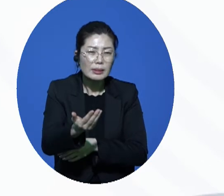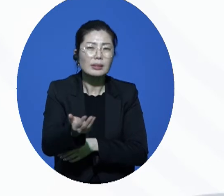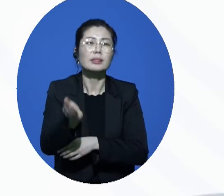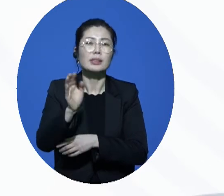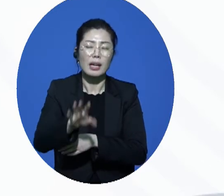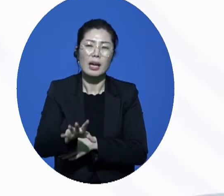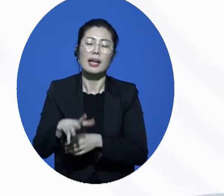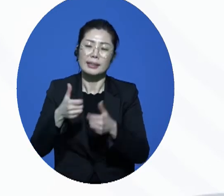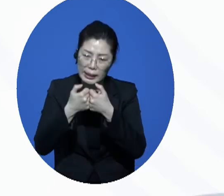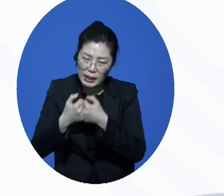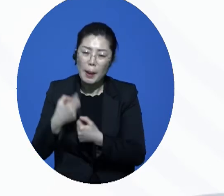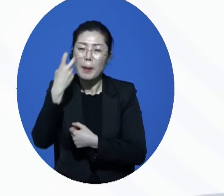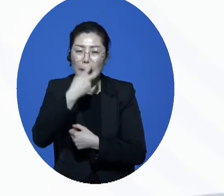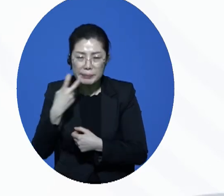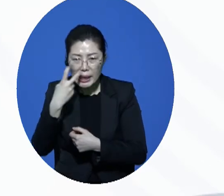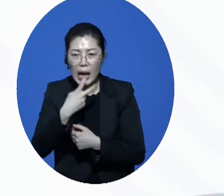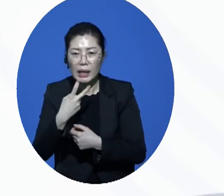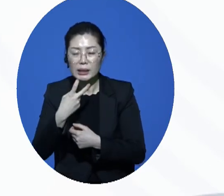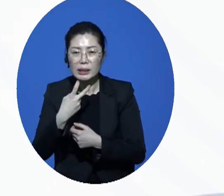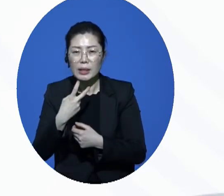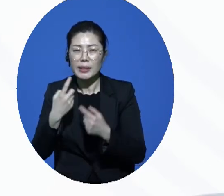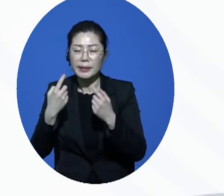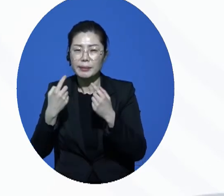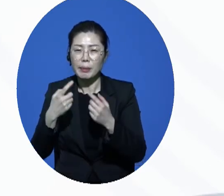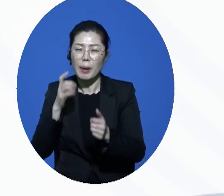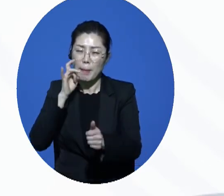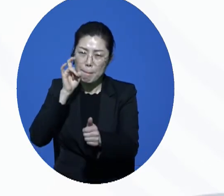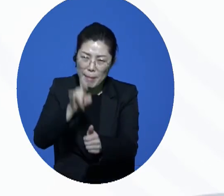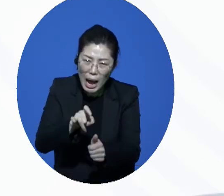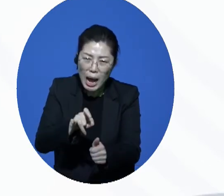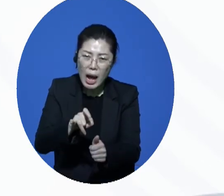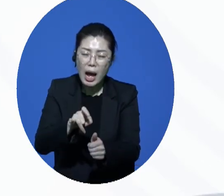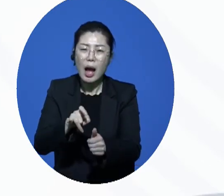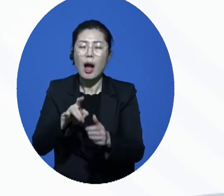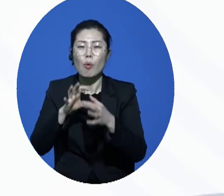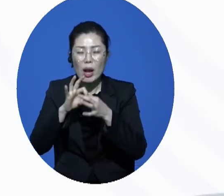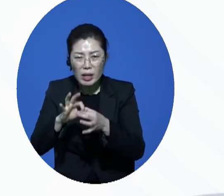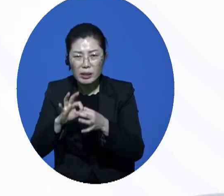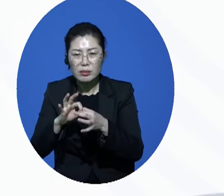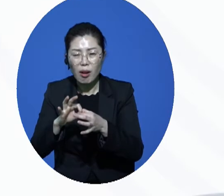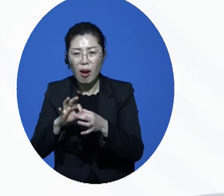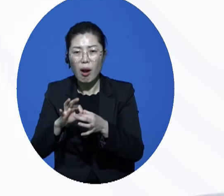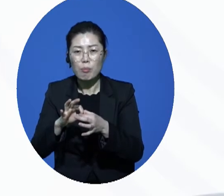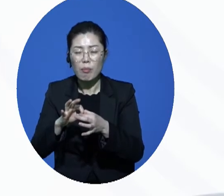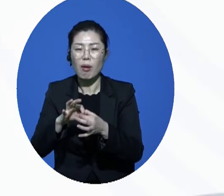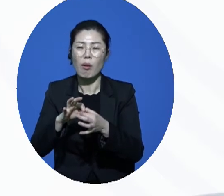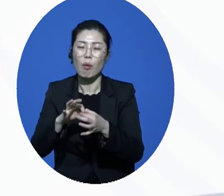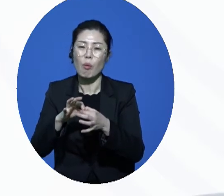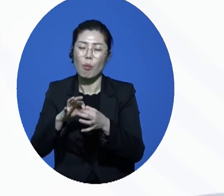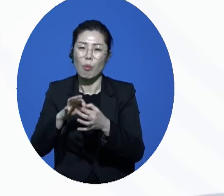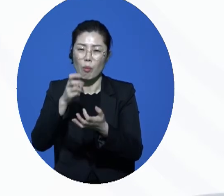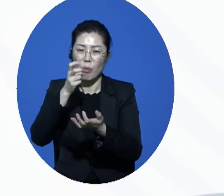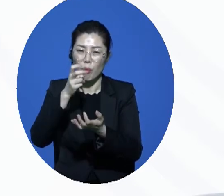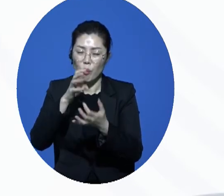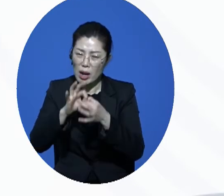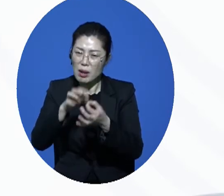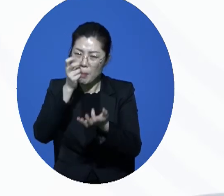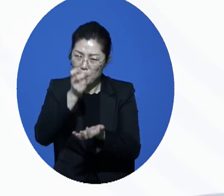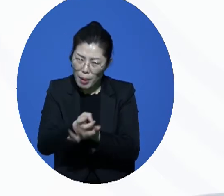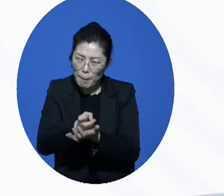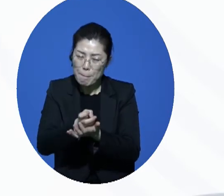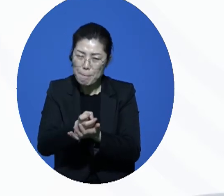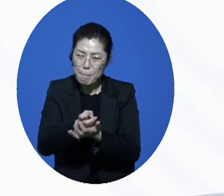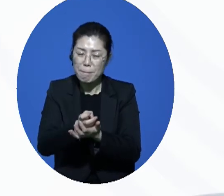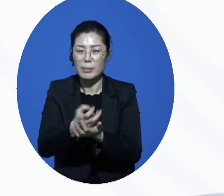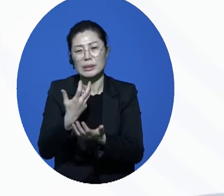상담, 검사, 진단, 확진 관련한 기본 절차에 관련해서 전혀 지침과 매뉴얼이 없다는 것만 반복해서